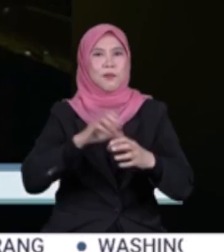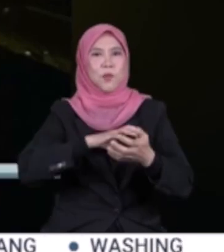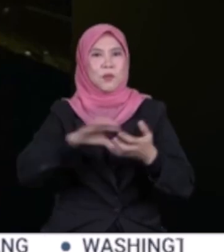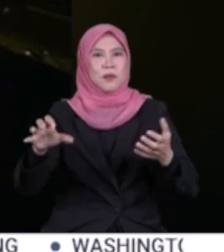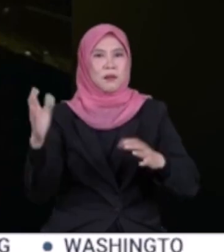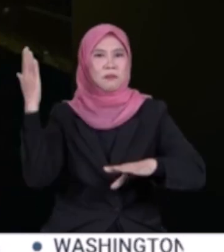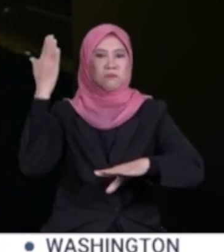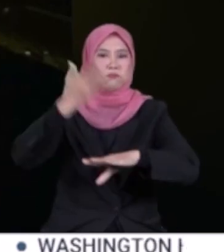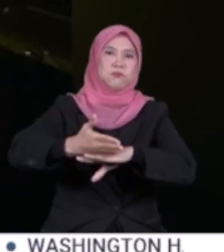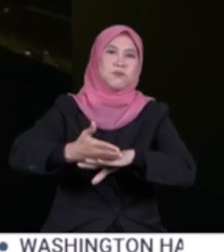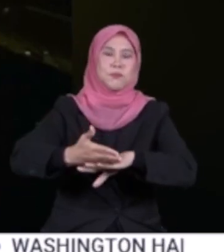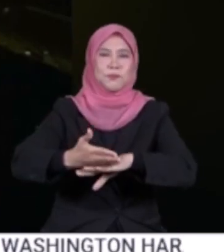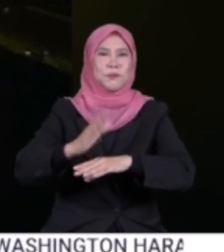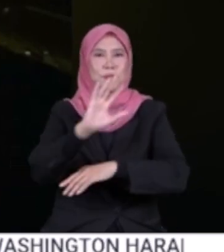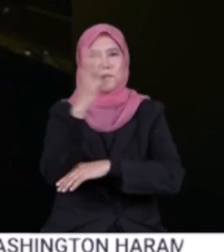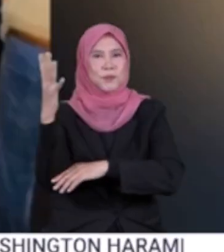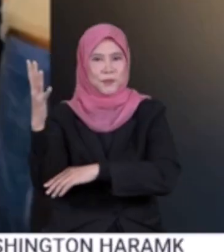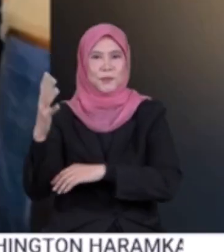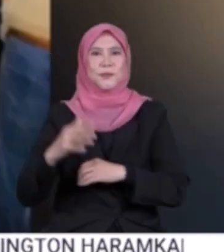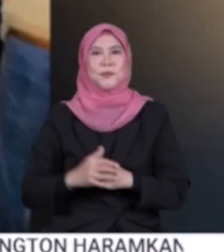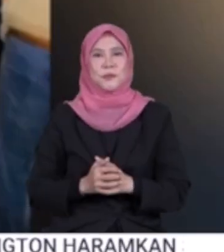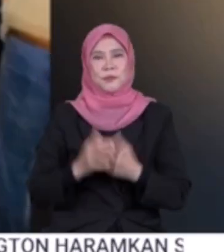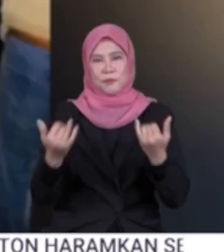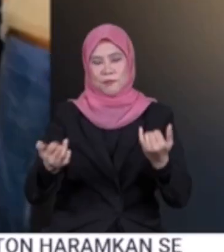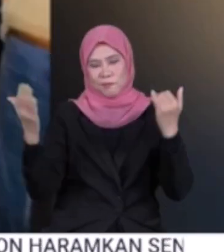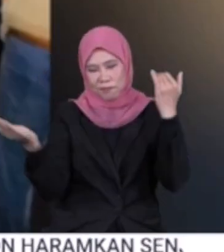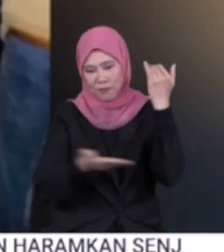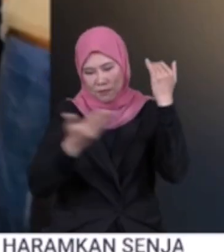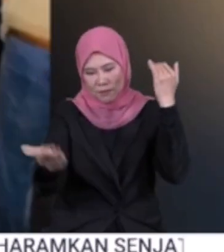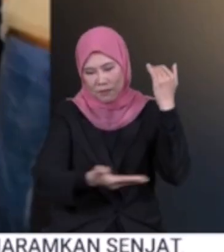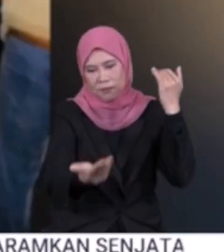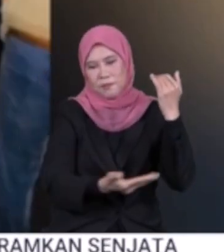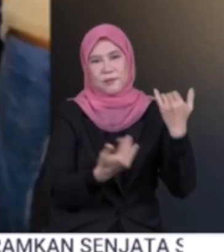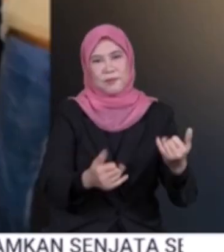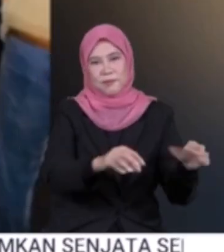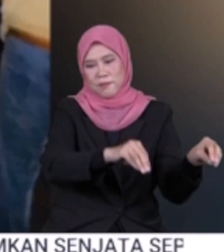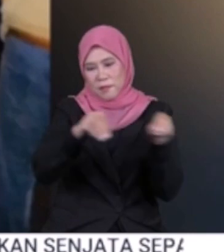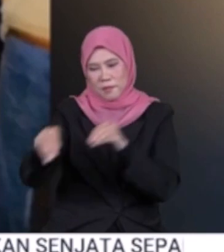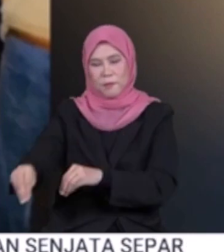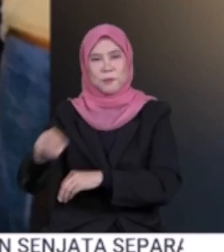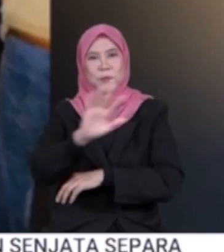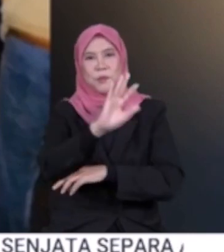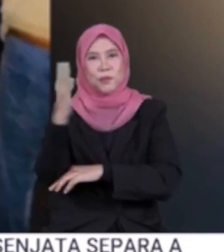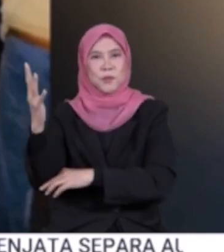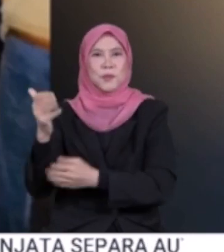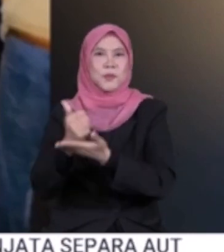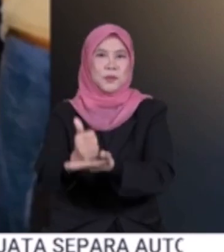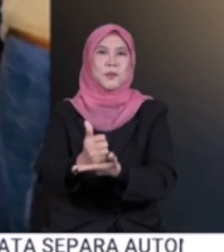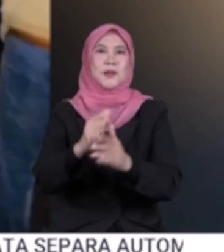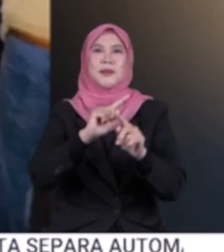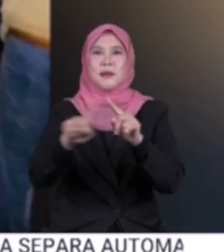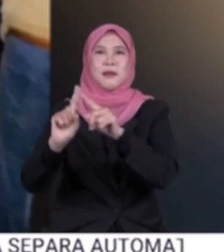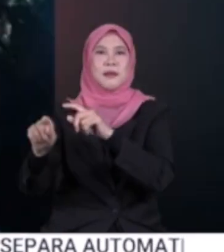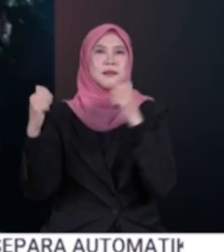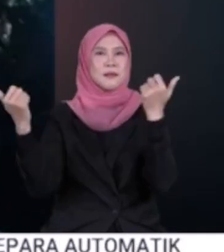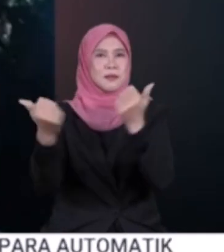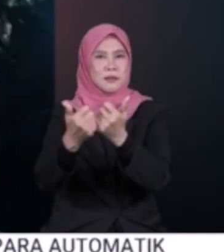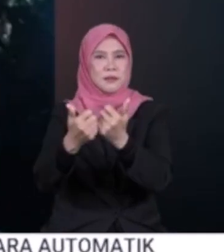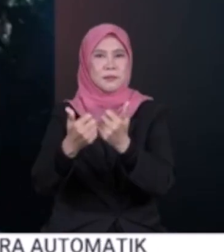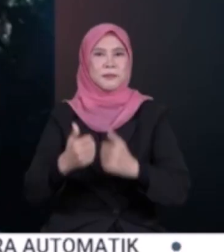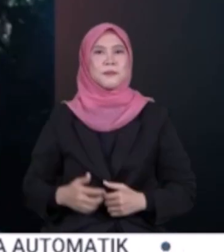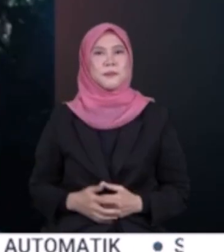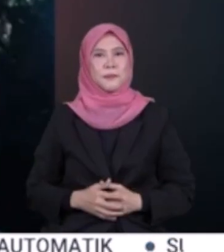akibat dihempak pokok terbit operasi menebang dan mengalihkan pokok tumbang turut di jalankan dengan bantuan berbagai agency